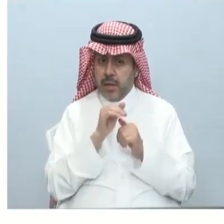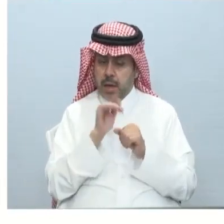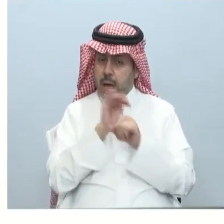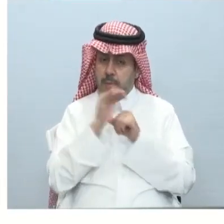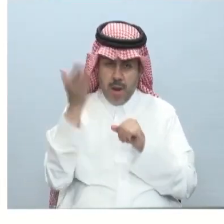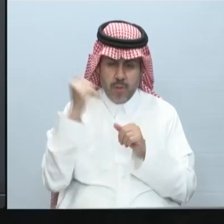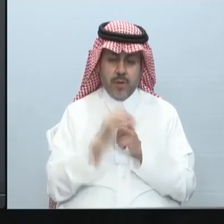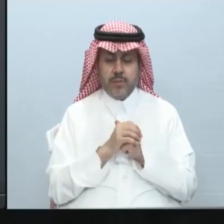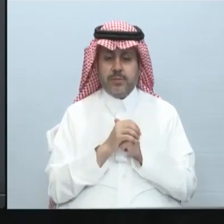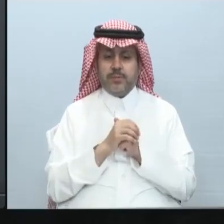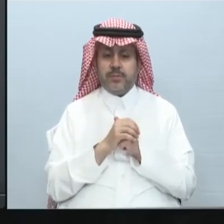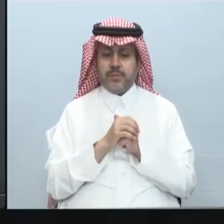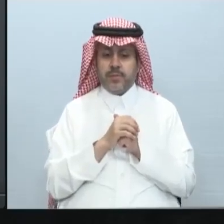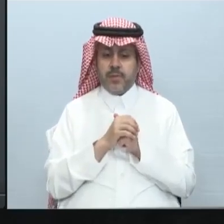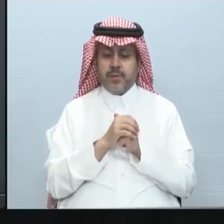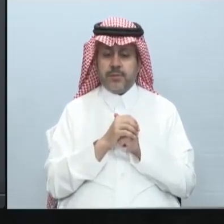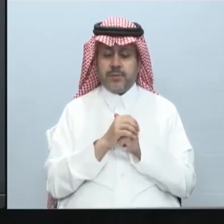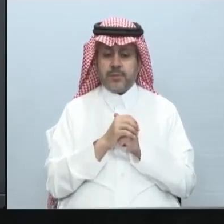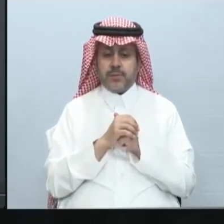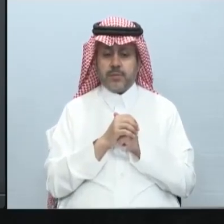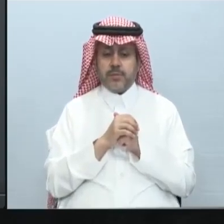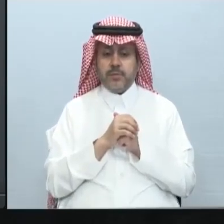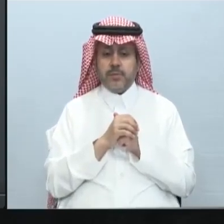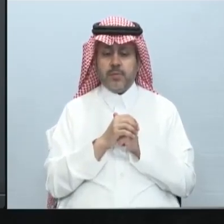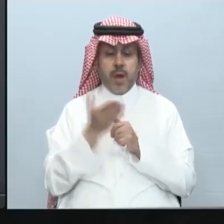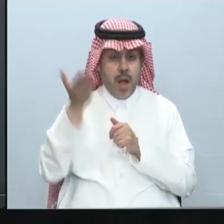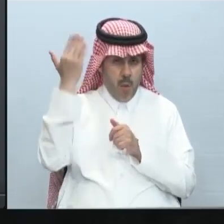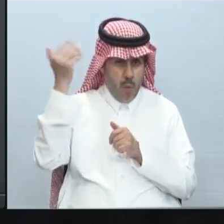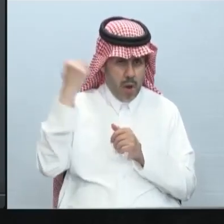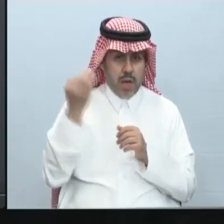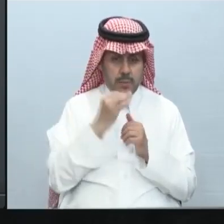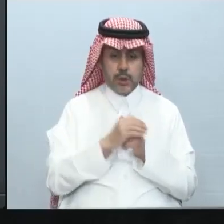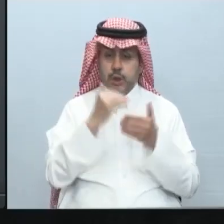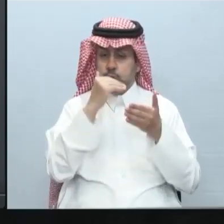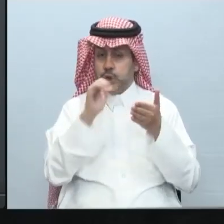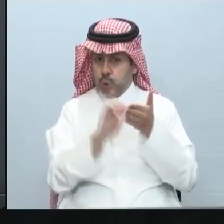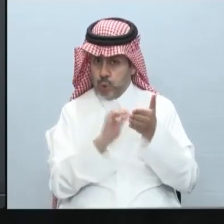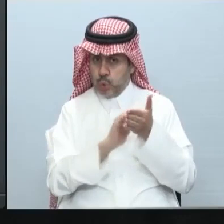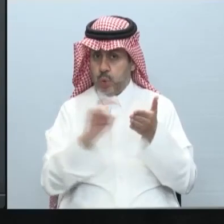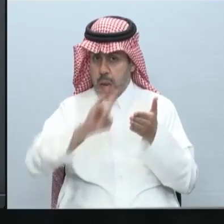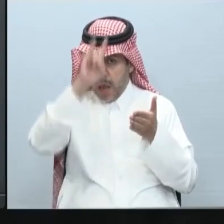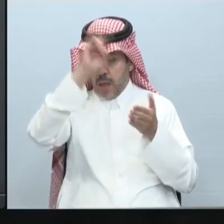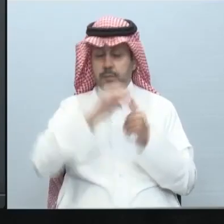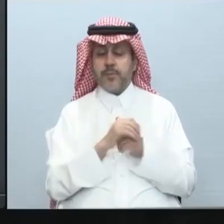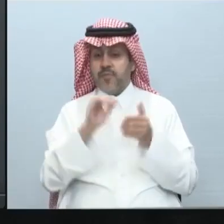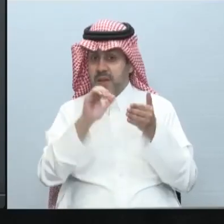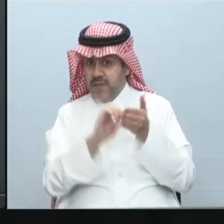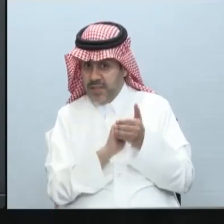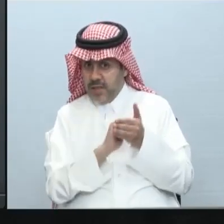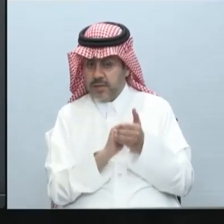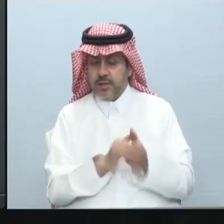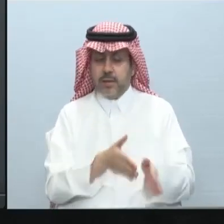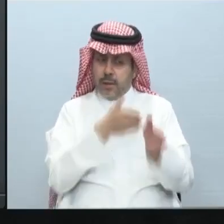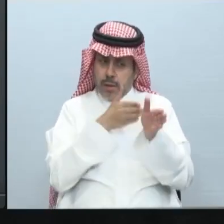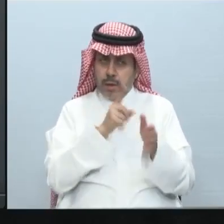بكلام ذكرناه في درس من الدروس السابقه وهي شروط لا اله الا الله في شرط الانقياد